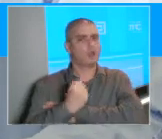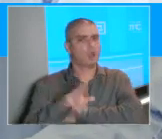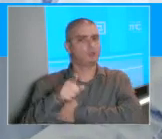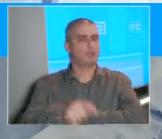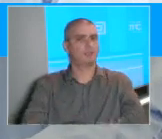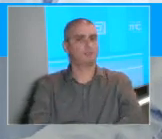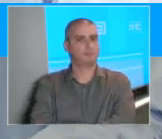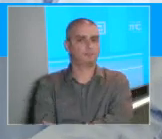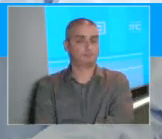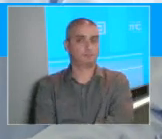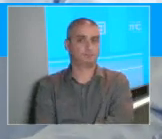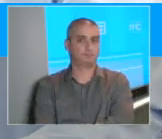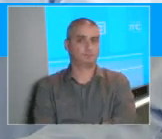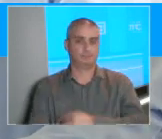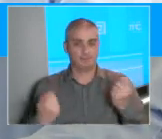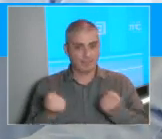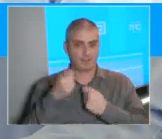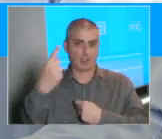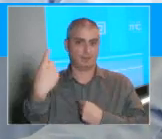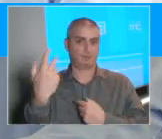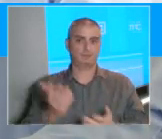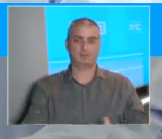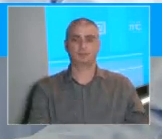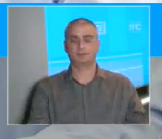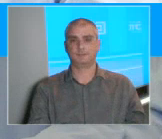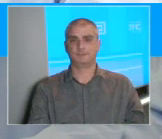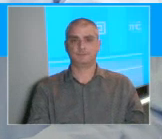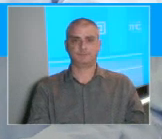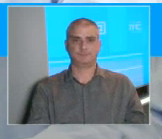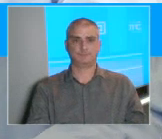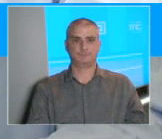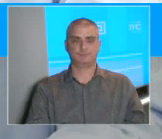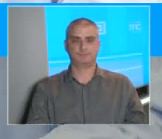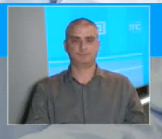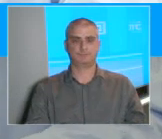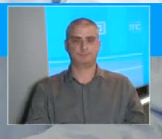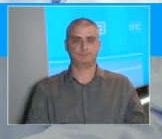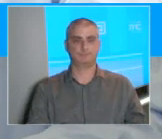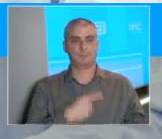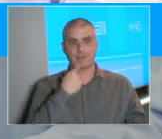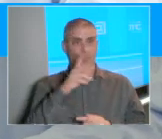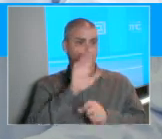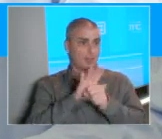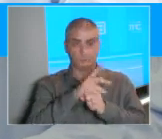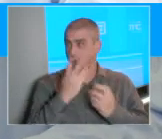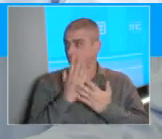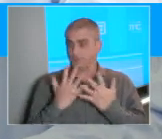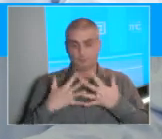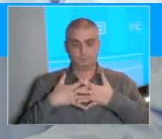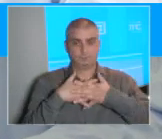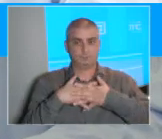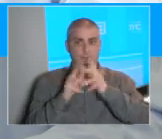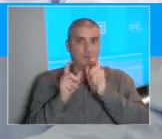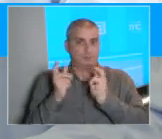לכם? הקמפיין הזה, את... לבוא תראי, ולומר לאנשים שהם מחליטים. קודם כל, תראי, חברו כאן